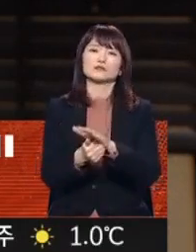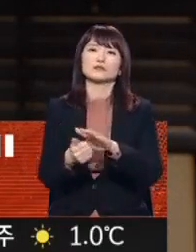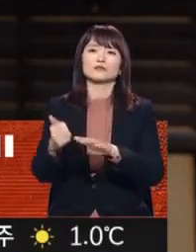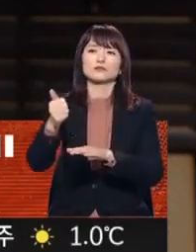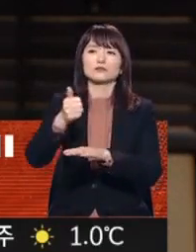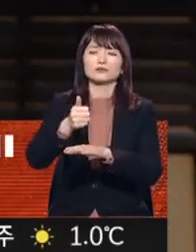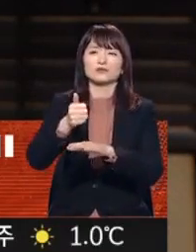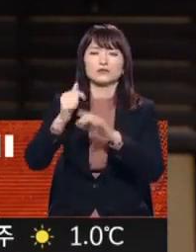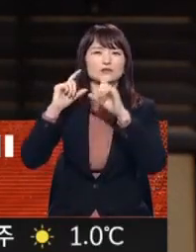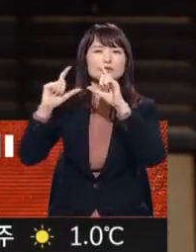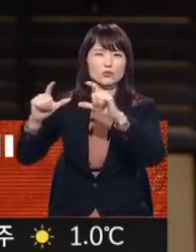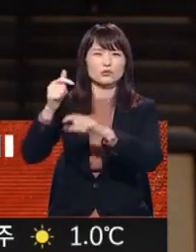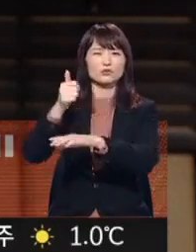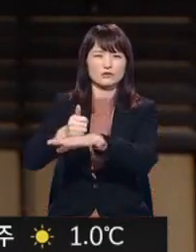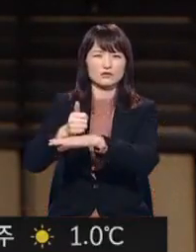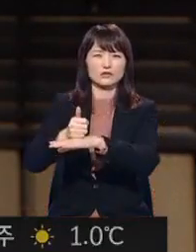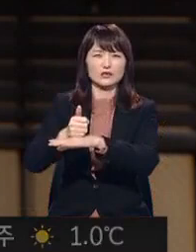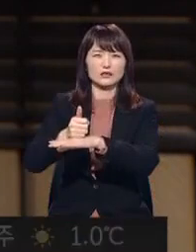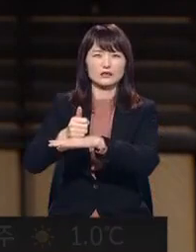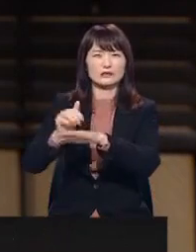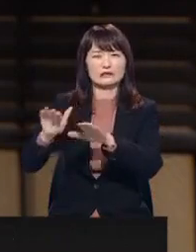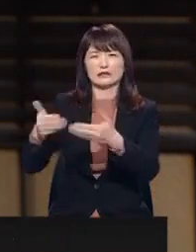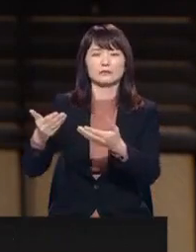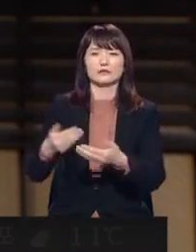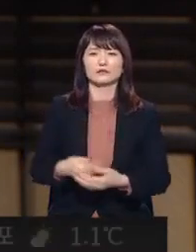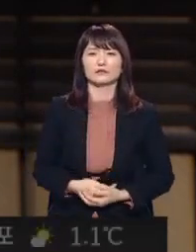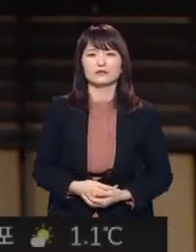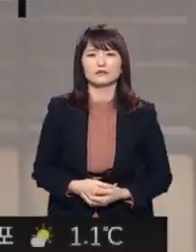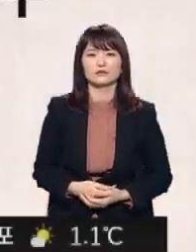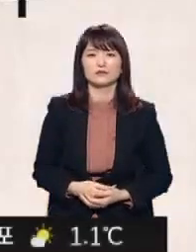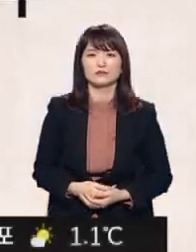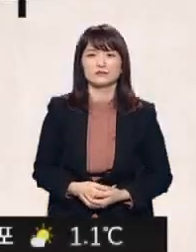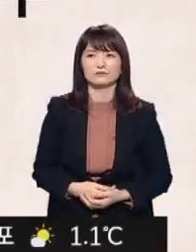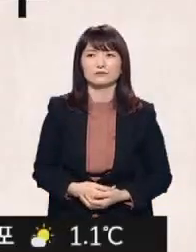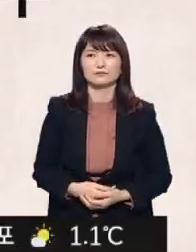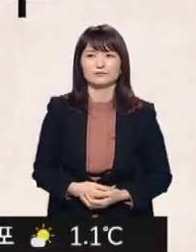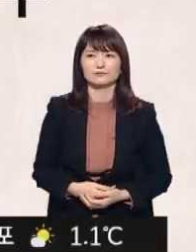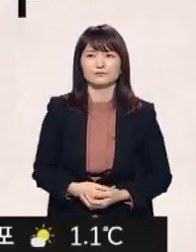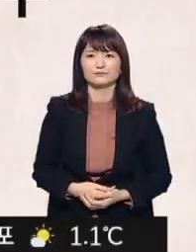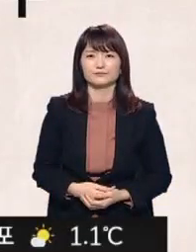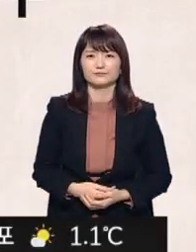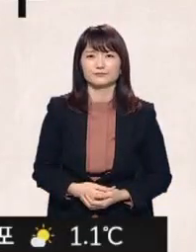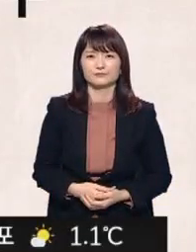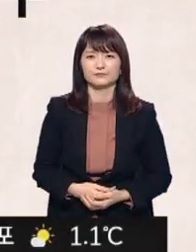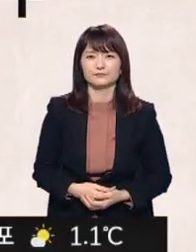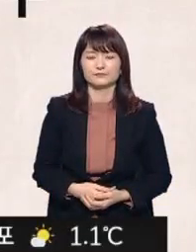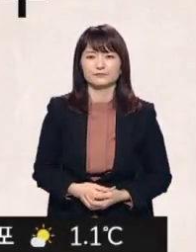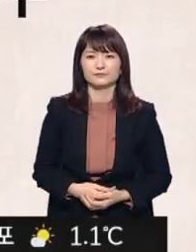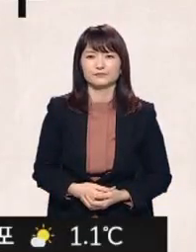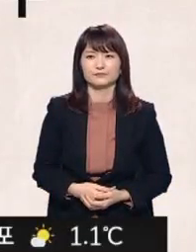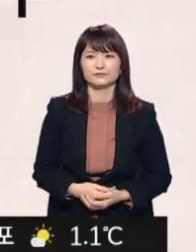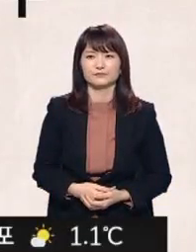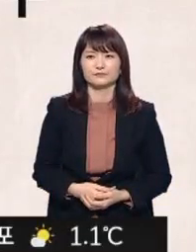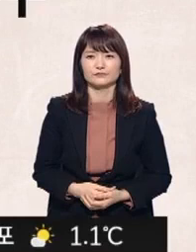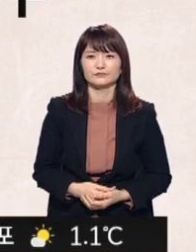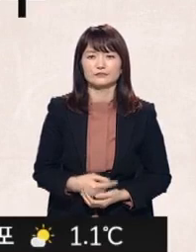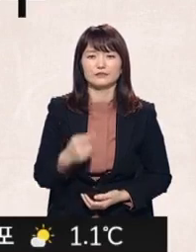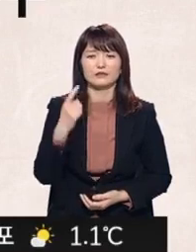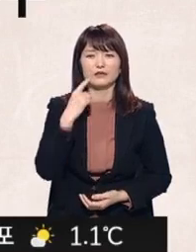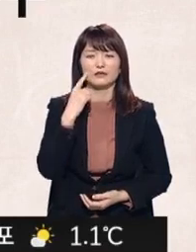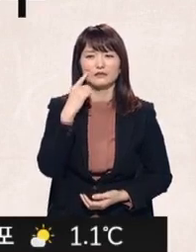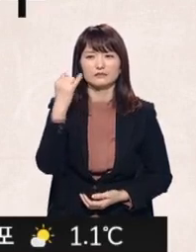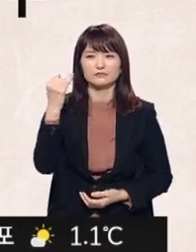그렇게 느끼지 못한다는게 문제라는 거죠 조금 전에 말씀하셨던 것처럼 또 지금 뭐 말씀하던 뭐 무슨 임신에 대한